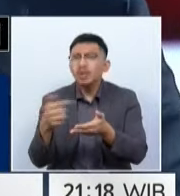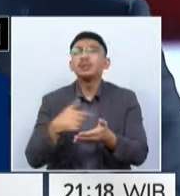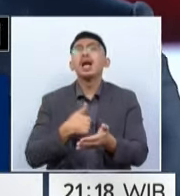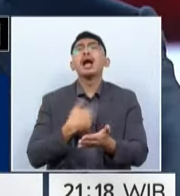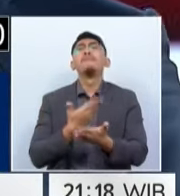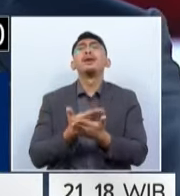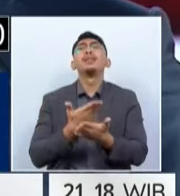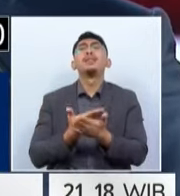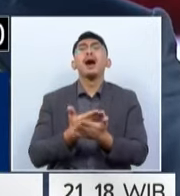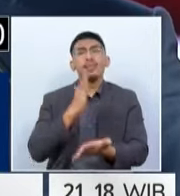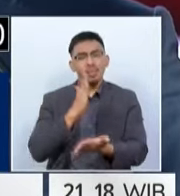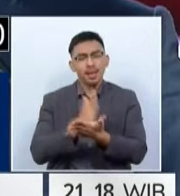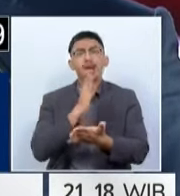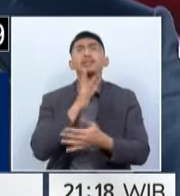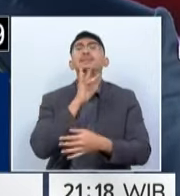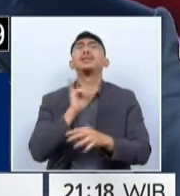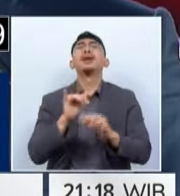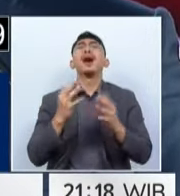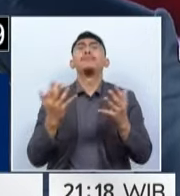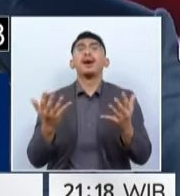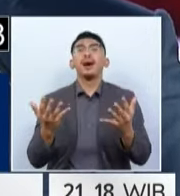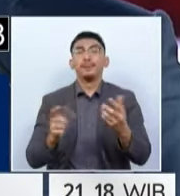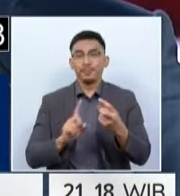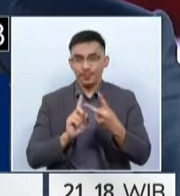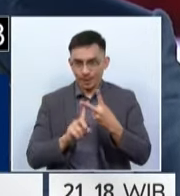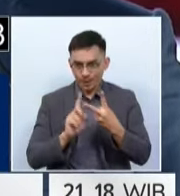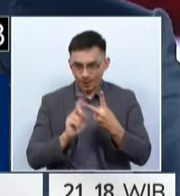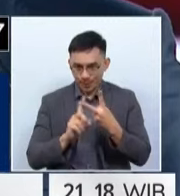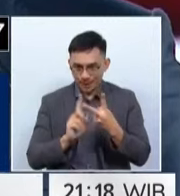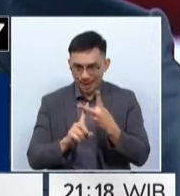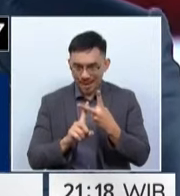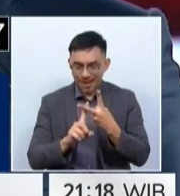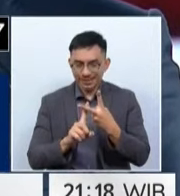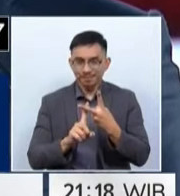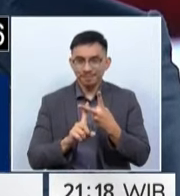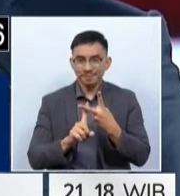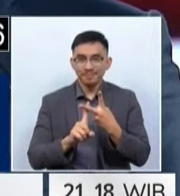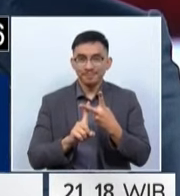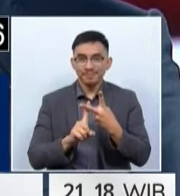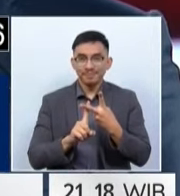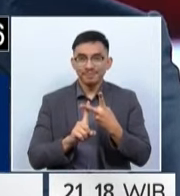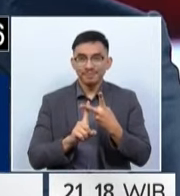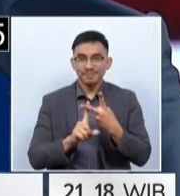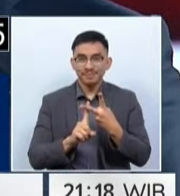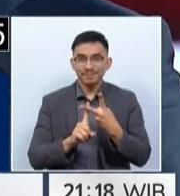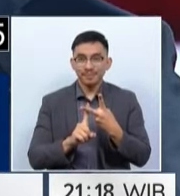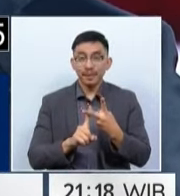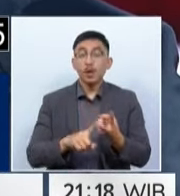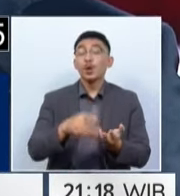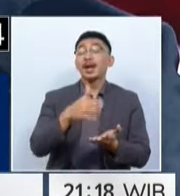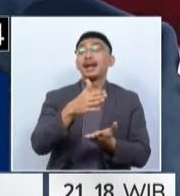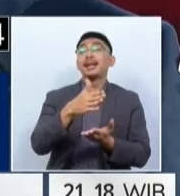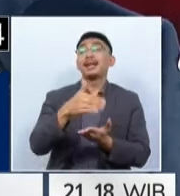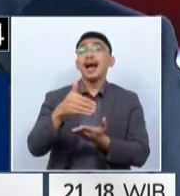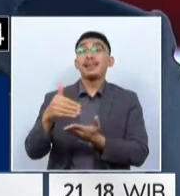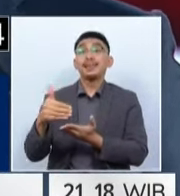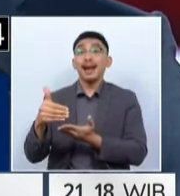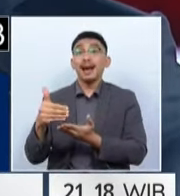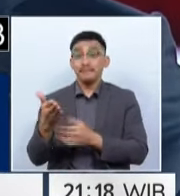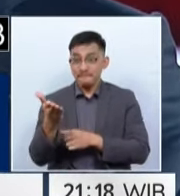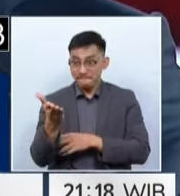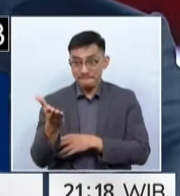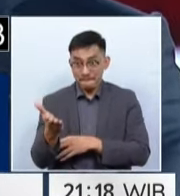kedua ee ya Sekali lagi Eh data-data yang bapak pegang